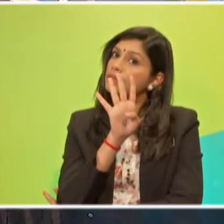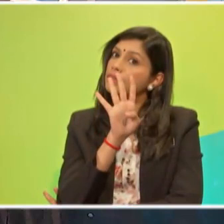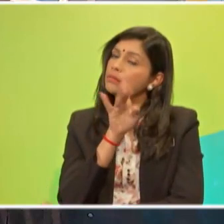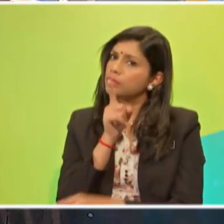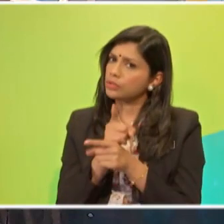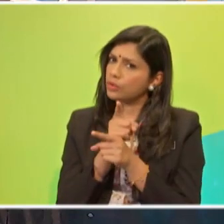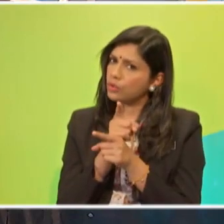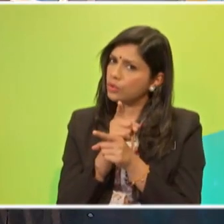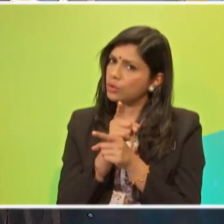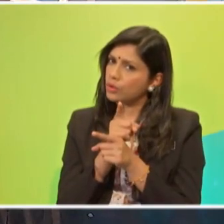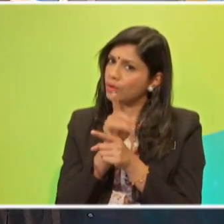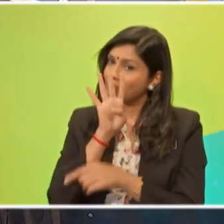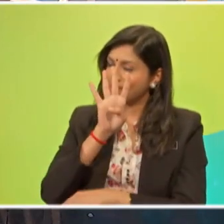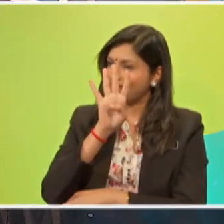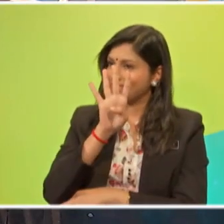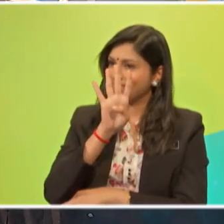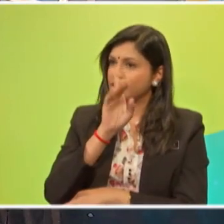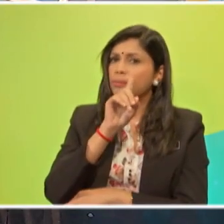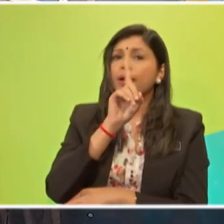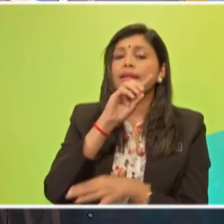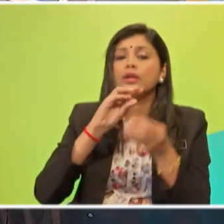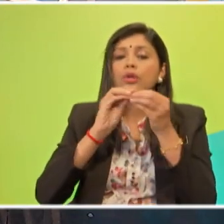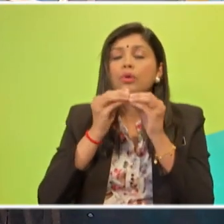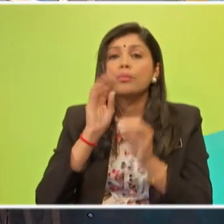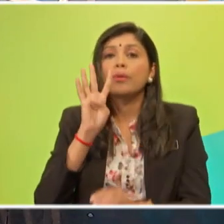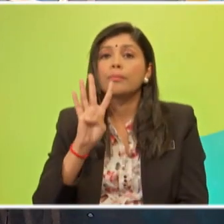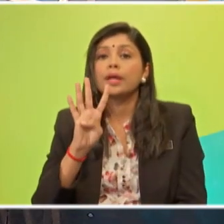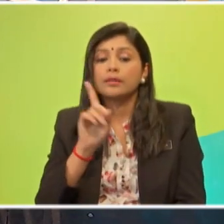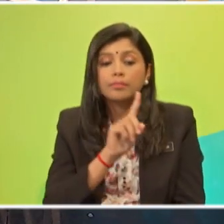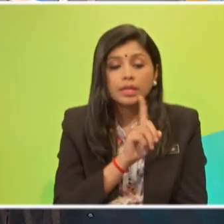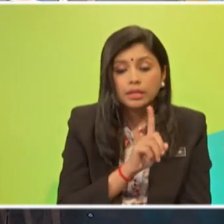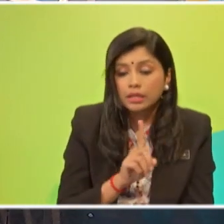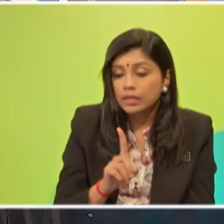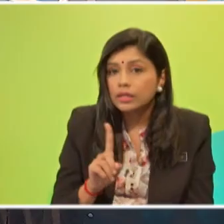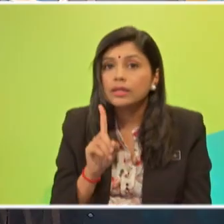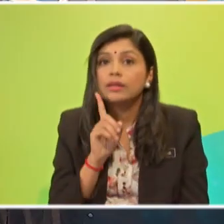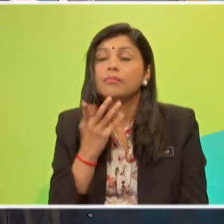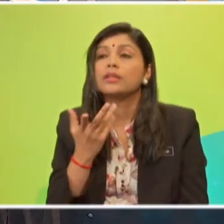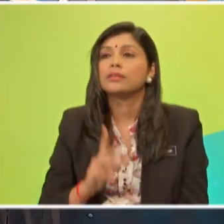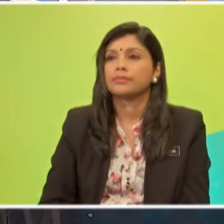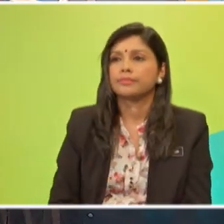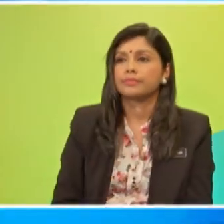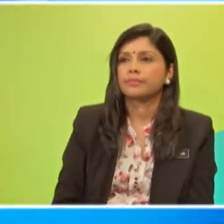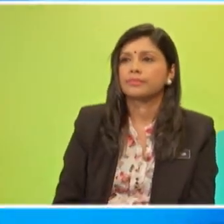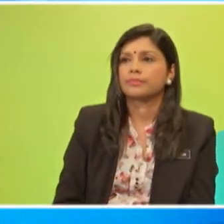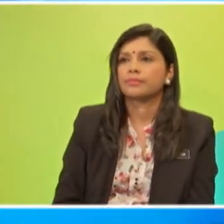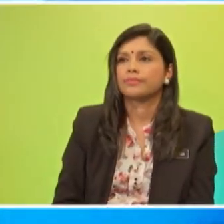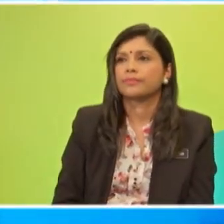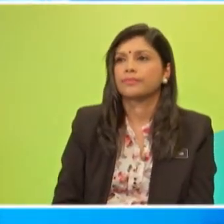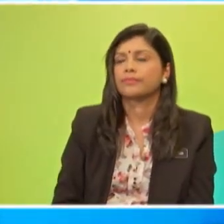Sean. Empat. Okey, sekarang Sean cari mana satu nombor empat di hadapan Sean?